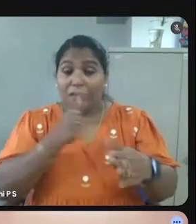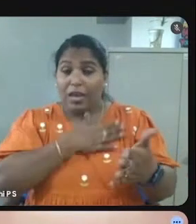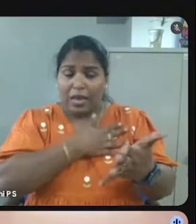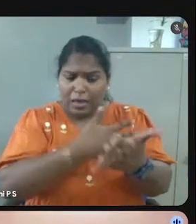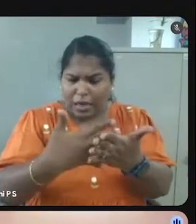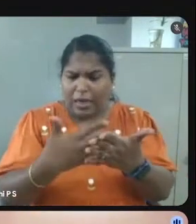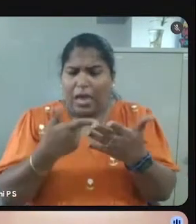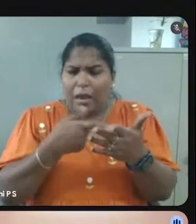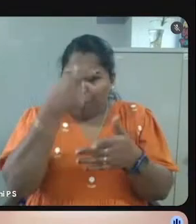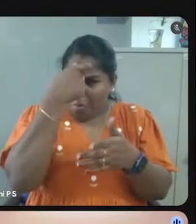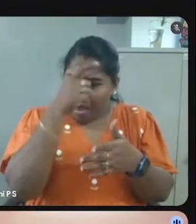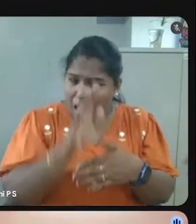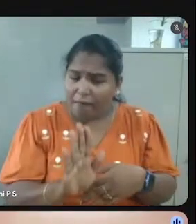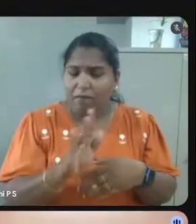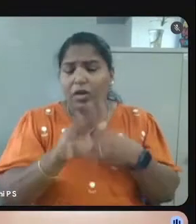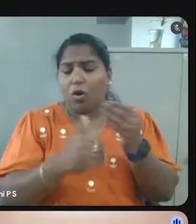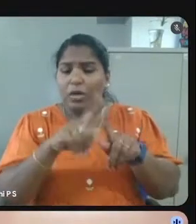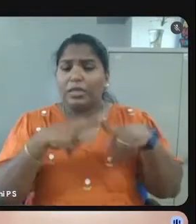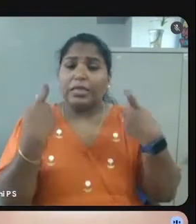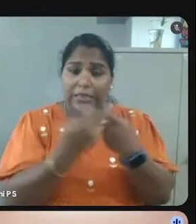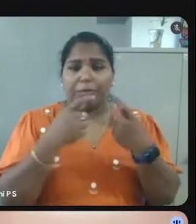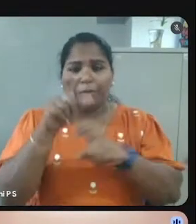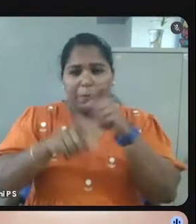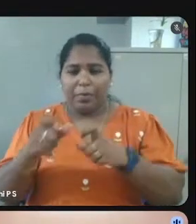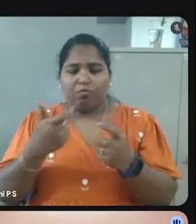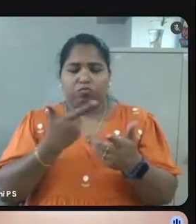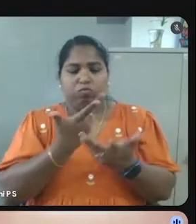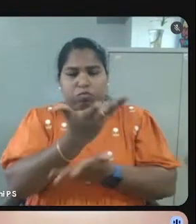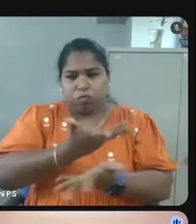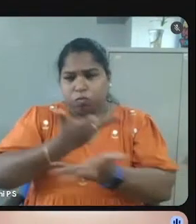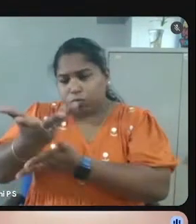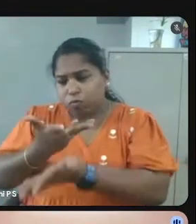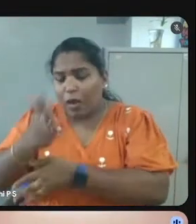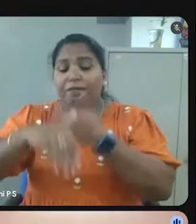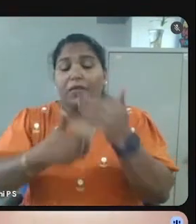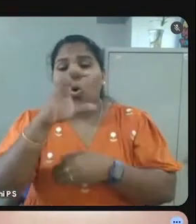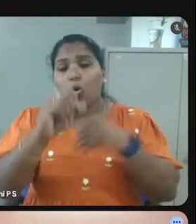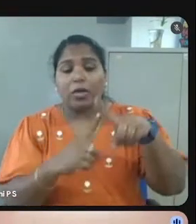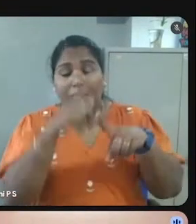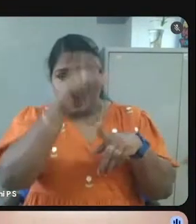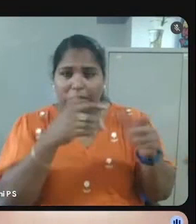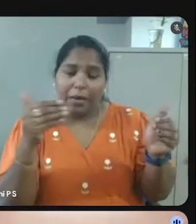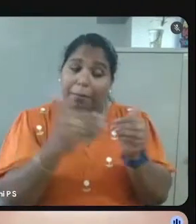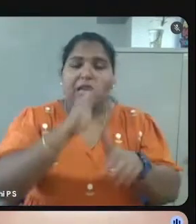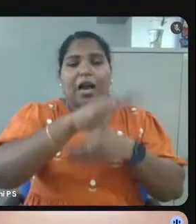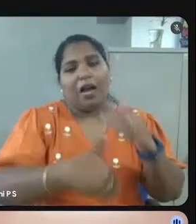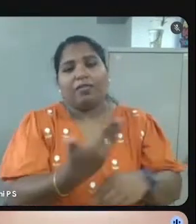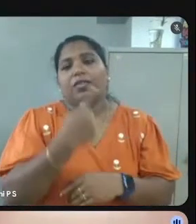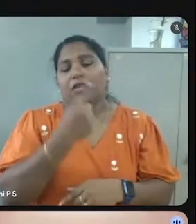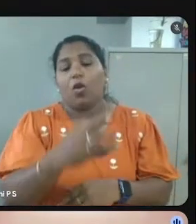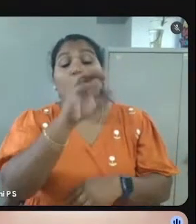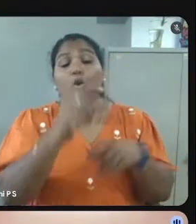നോക്കണം. അത് പിന്നെ ഒരു ടീം അപ്രോച്ച് ആയിട്ടുള്ളത് ഓക്യുപേഷൻ തെറപ്പിസ്റ്റ് പറഞ്ഞു തരും അടുത്തടുത്ത് ആരെ നോക്കണം എന്ന്. ഇത് ഓക്യുപേഷൻ തെറപ്പിസ്റ്റ്